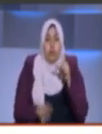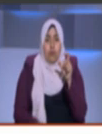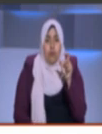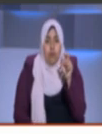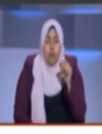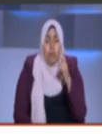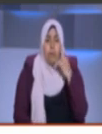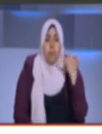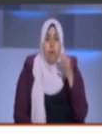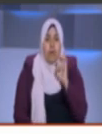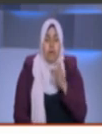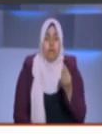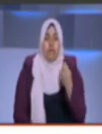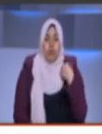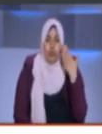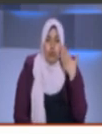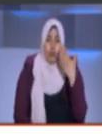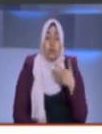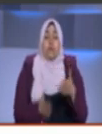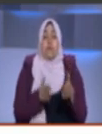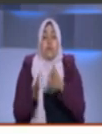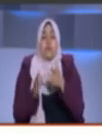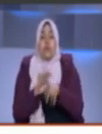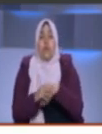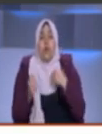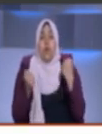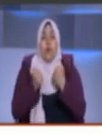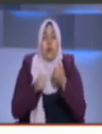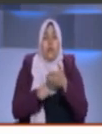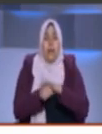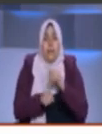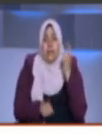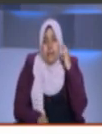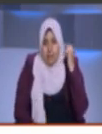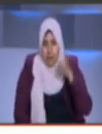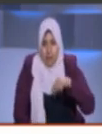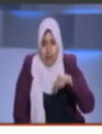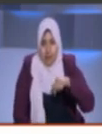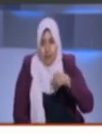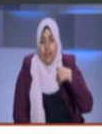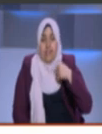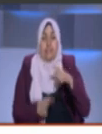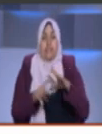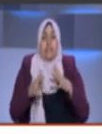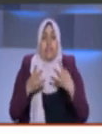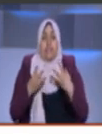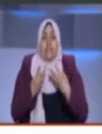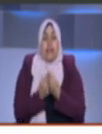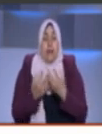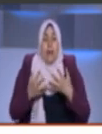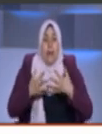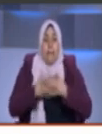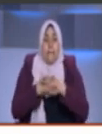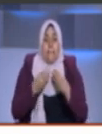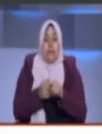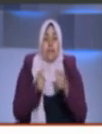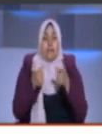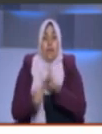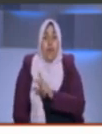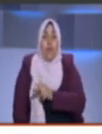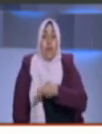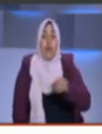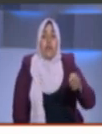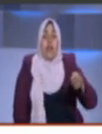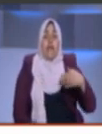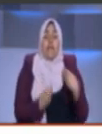أخرى. طيب لكن دكتور عادل، يعني الجهود التي نسمع عنها الآن من تعاون ما بين دول مختلفة